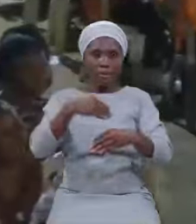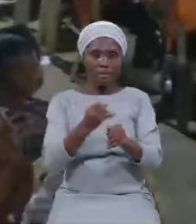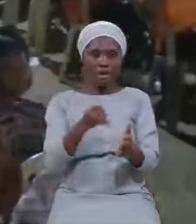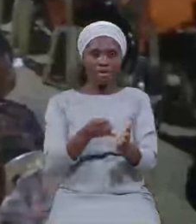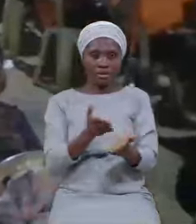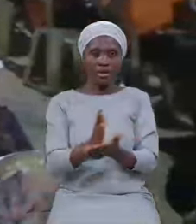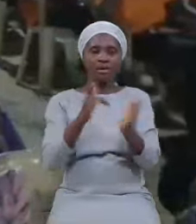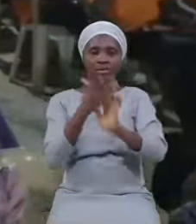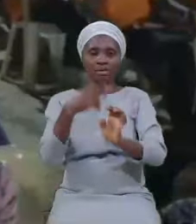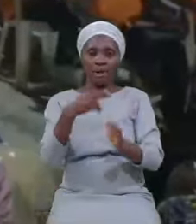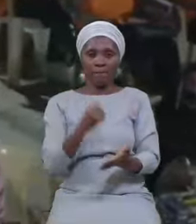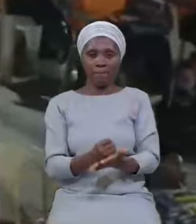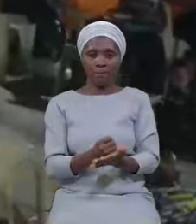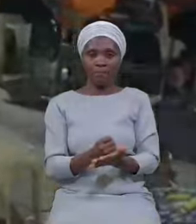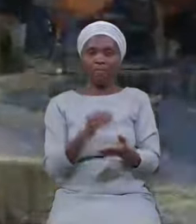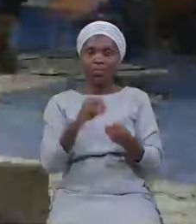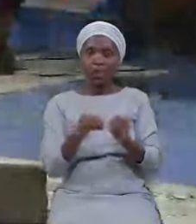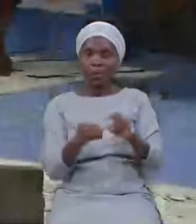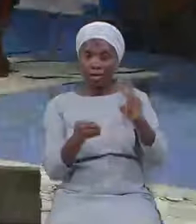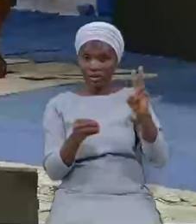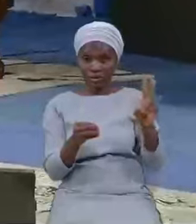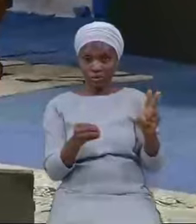nous verrons.